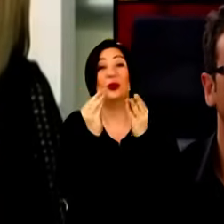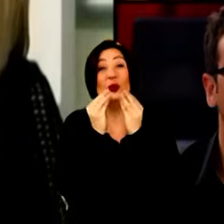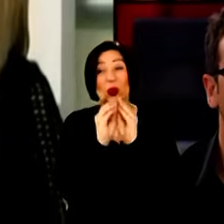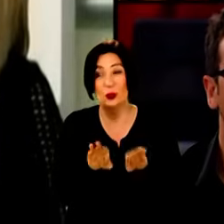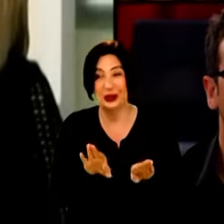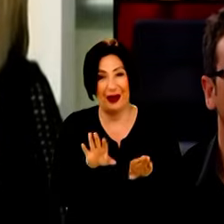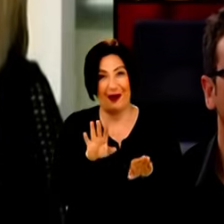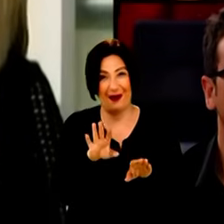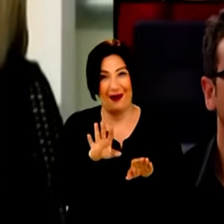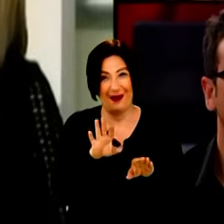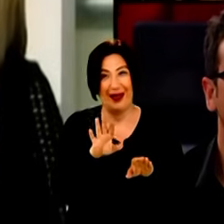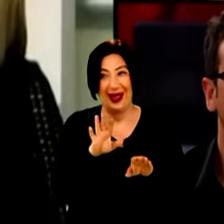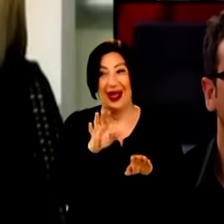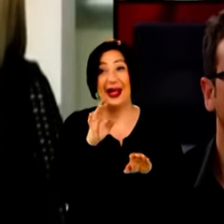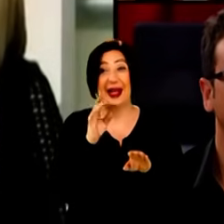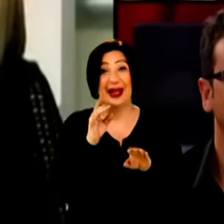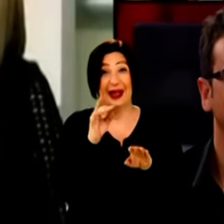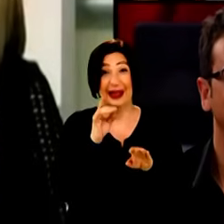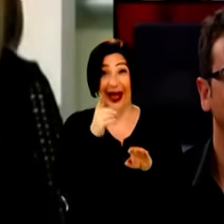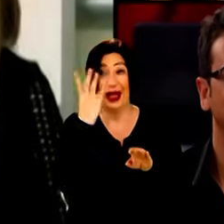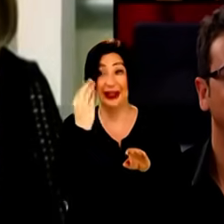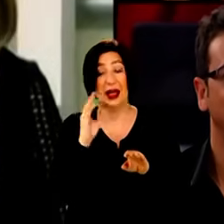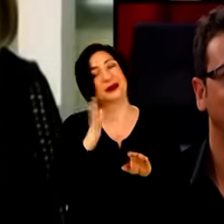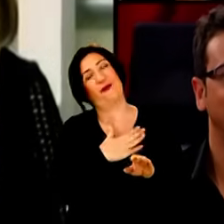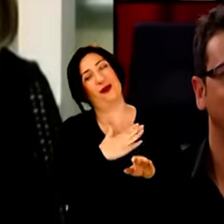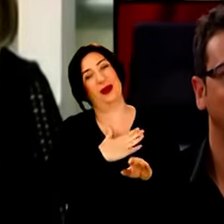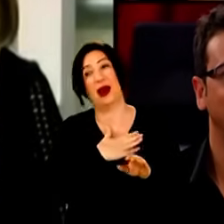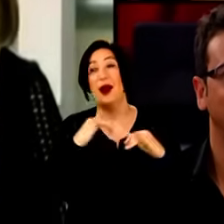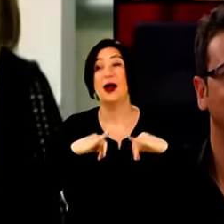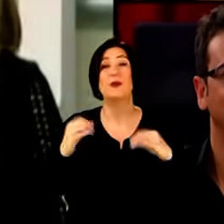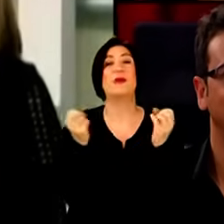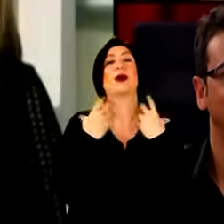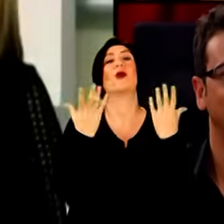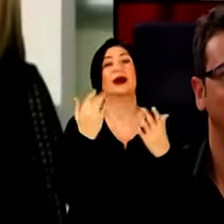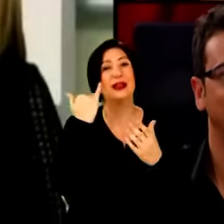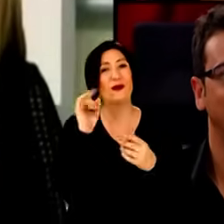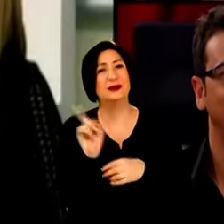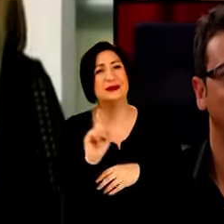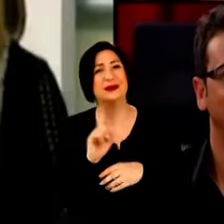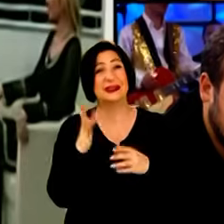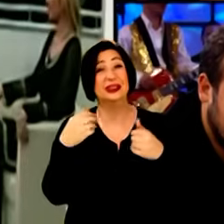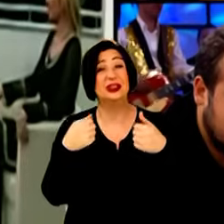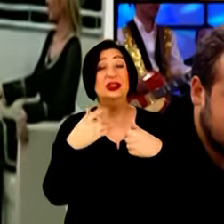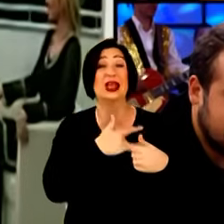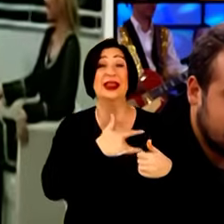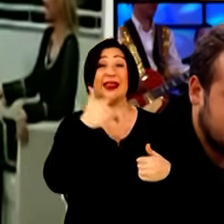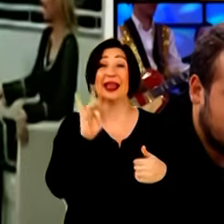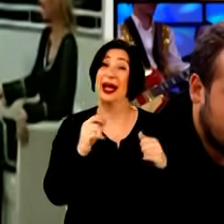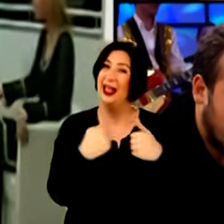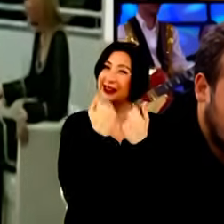yumurta. Evet, siz de böyle misin? Ben kapatayım. Evet abla, rahat bırakmıyorlar. Size bırakmazlar. Canlı yayın kazandı.